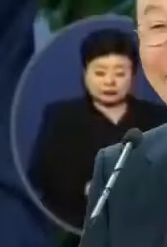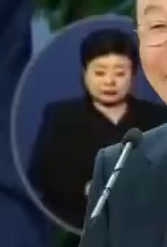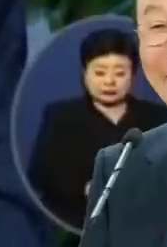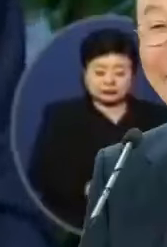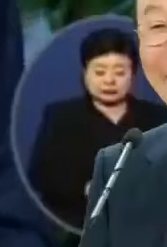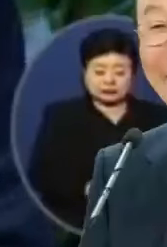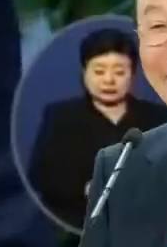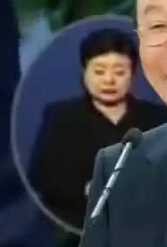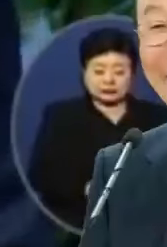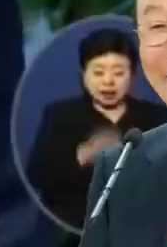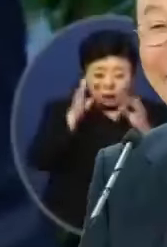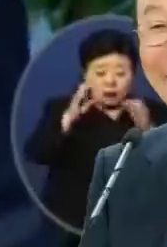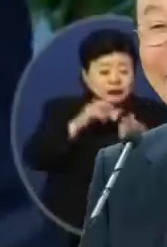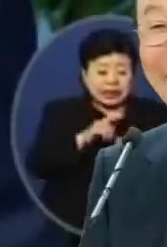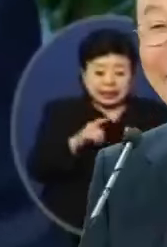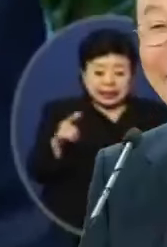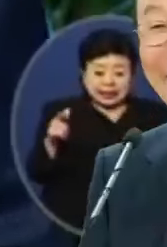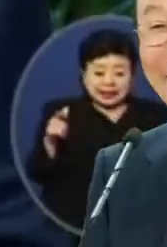영이기 때문에 안 보이죠.